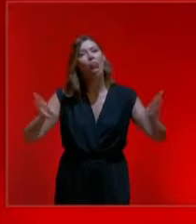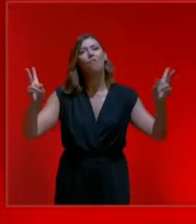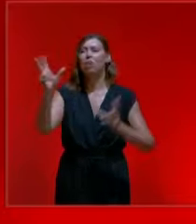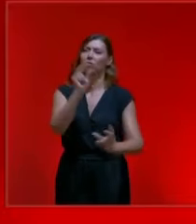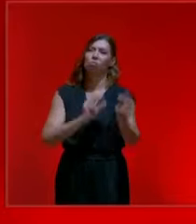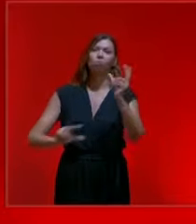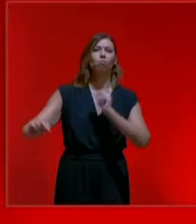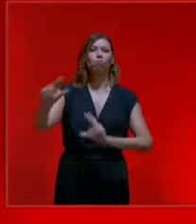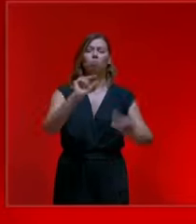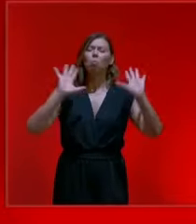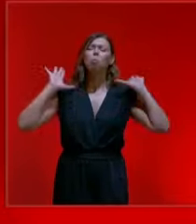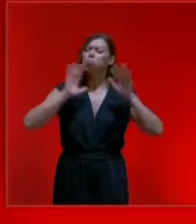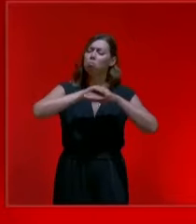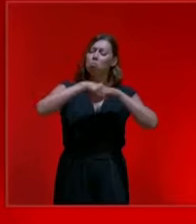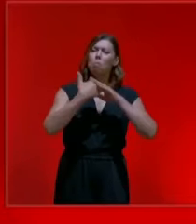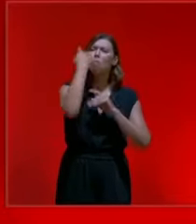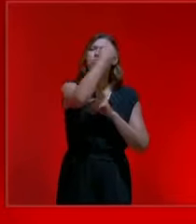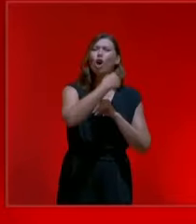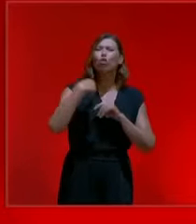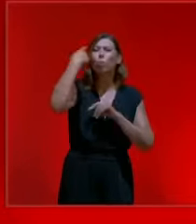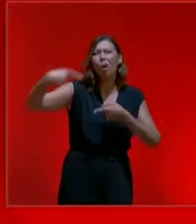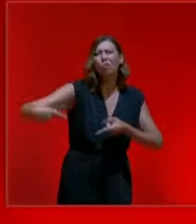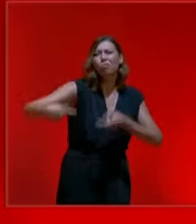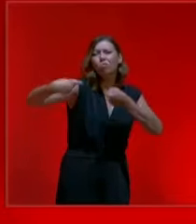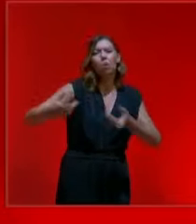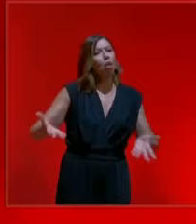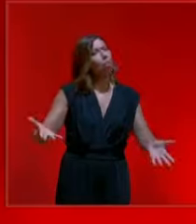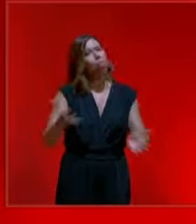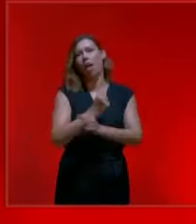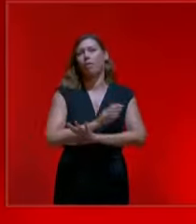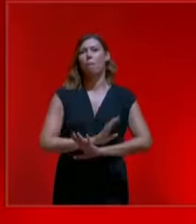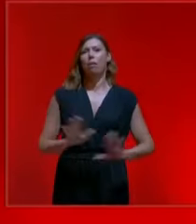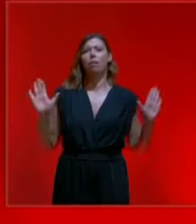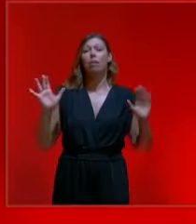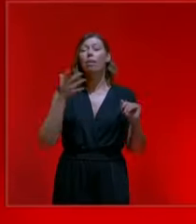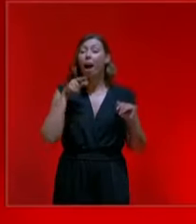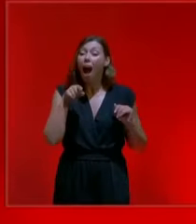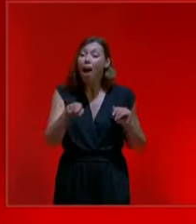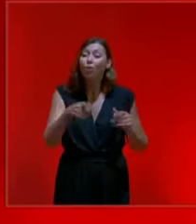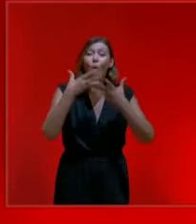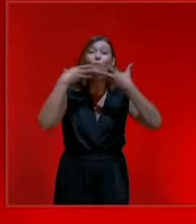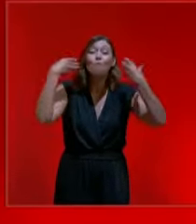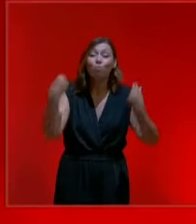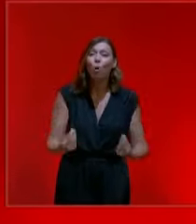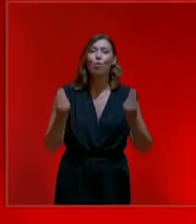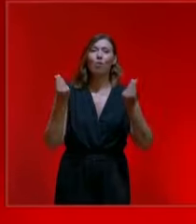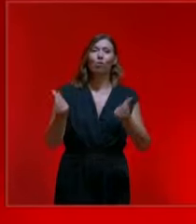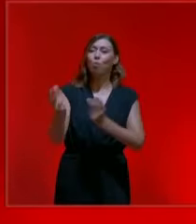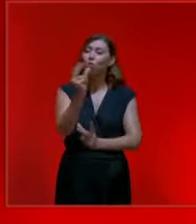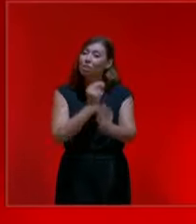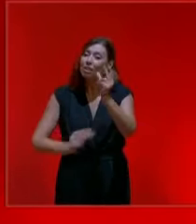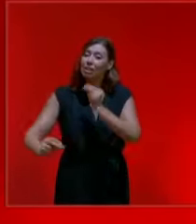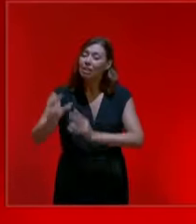άγχος των προσωπικών αντιπαραθέσεων και αυτό μας δίνει τη δυνατότητα να προχωρήσουμε και παρακάτω. Γιατί ξέρετε, στα Υπουργικά